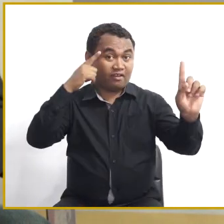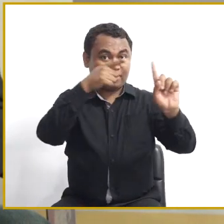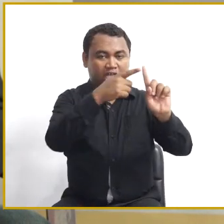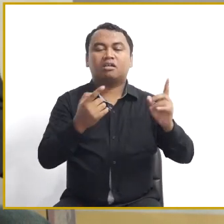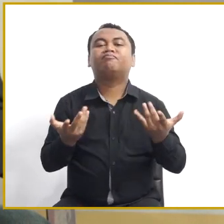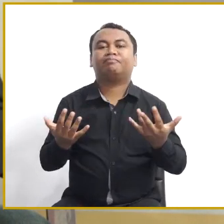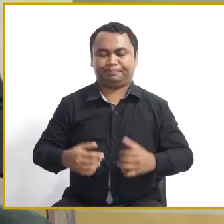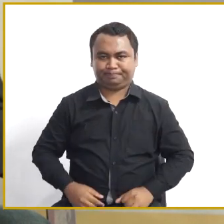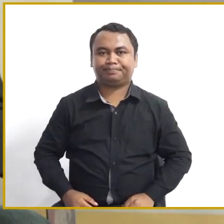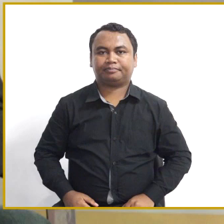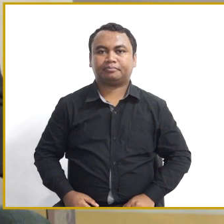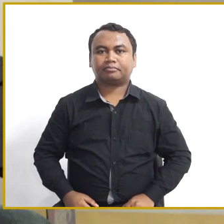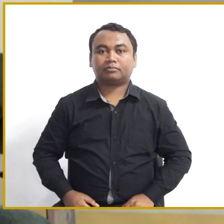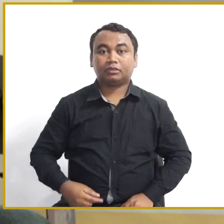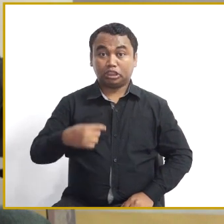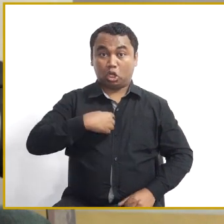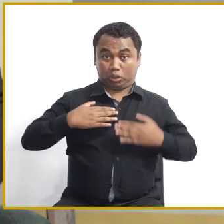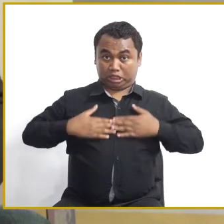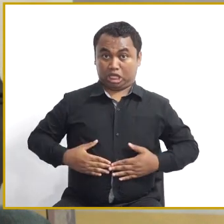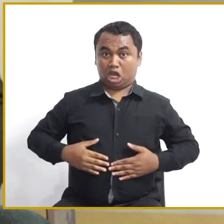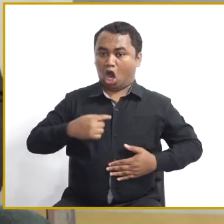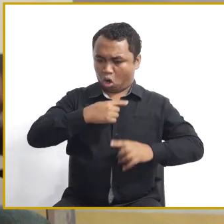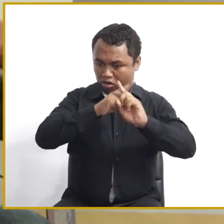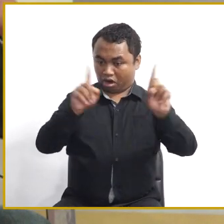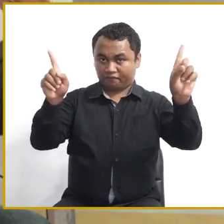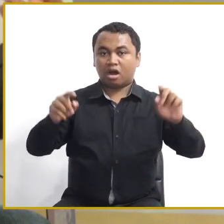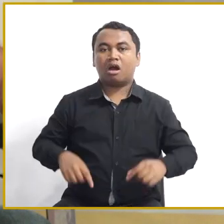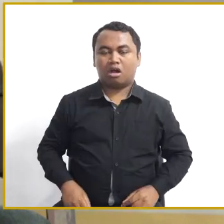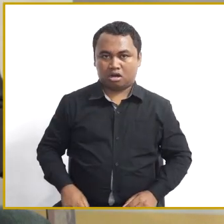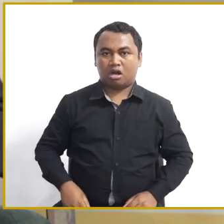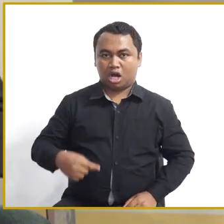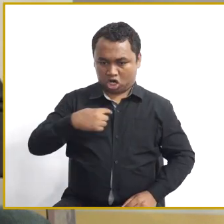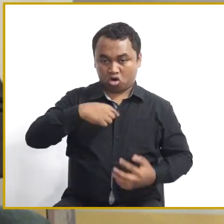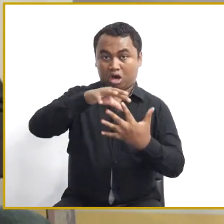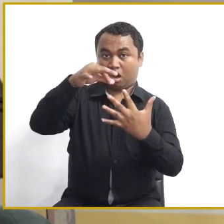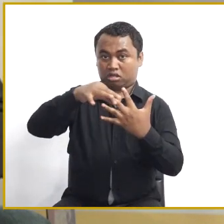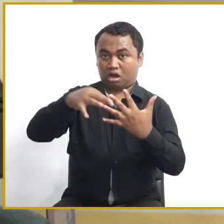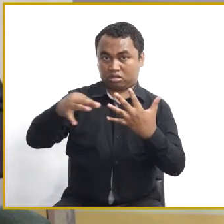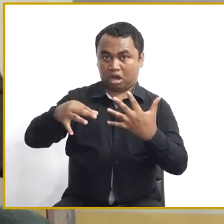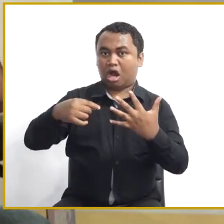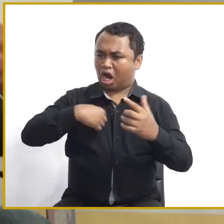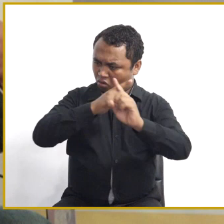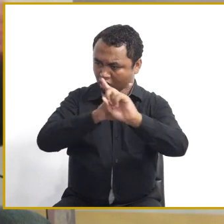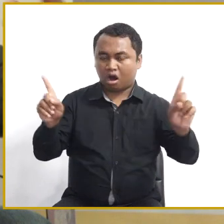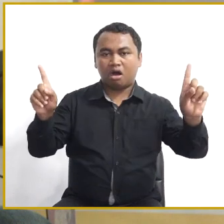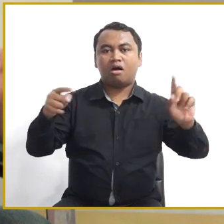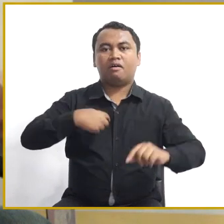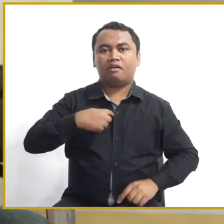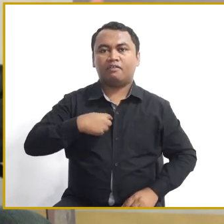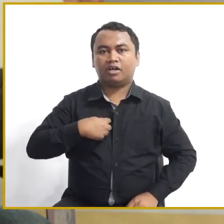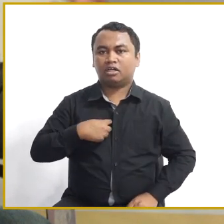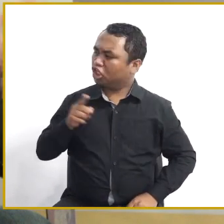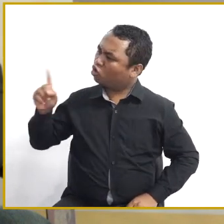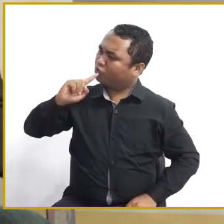Zaho manokana aloha ny mampiavaka ary anisany nitondrako an'le fanazavana tamin'le teninao teo hoe inona mampiavaka